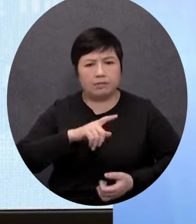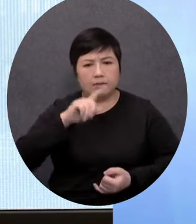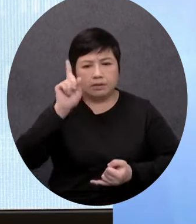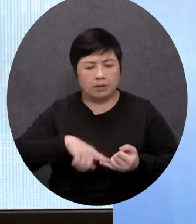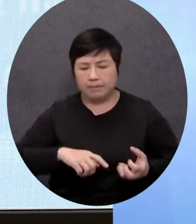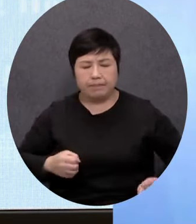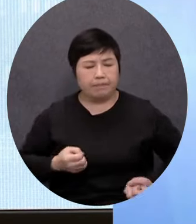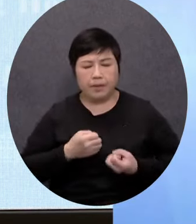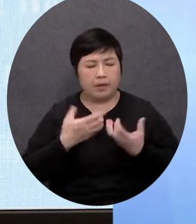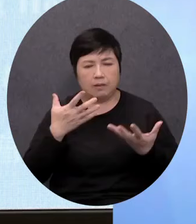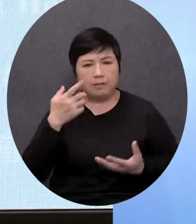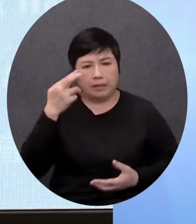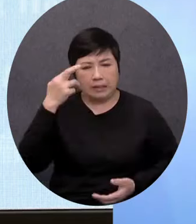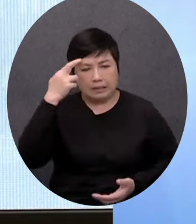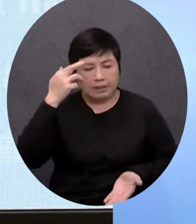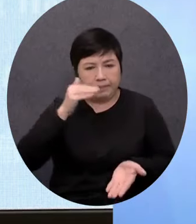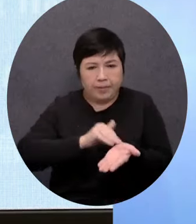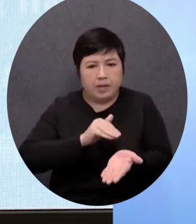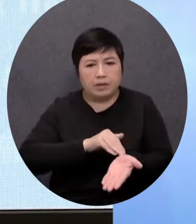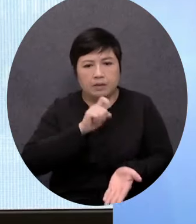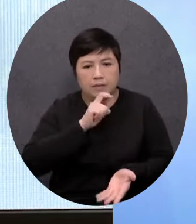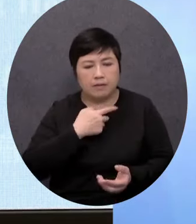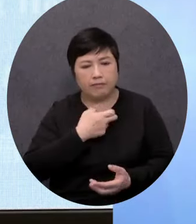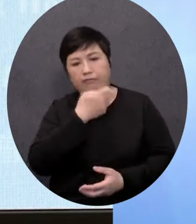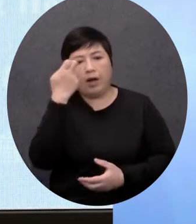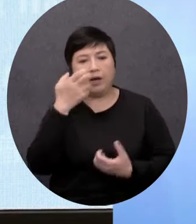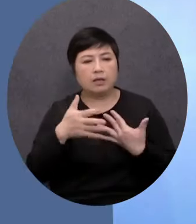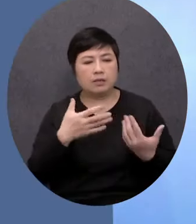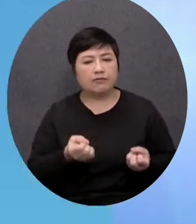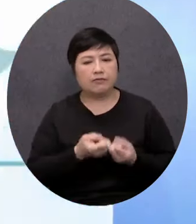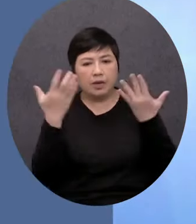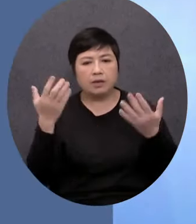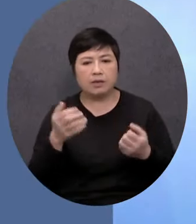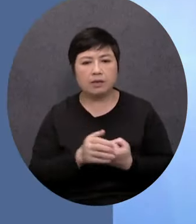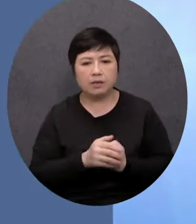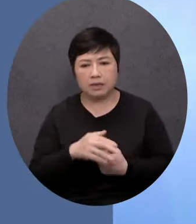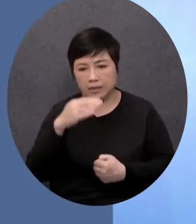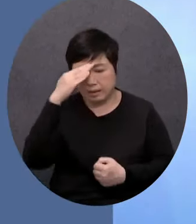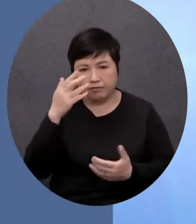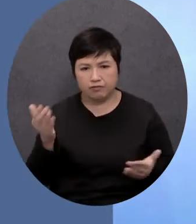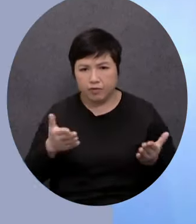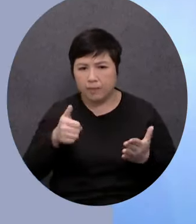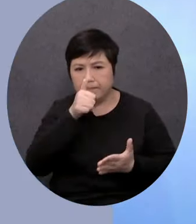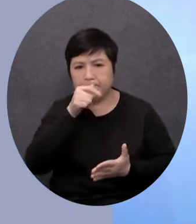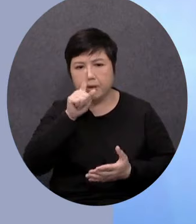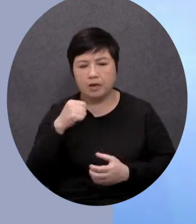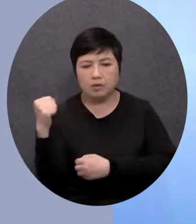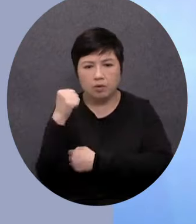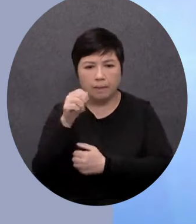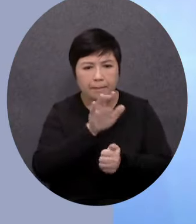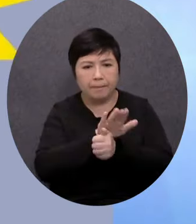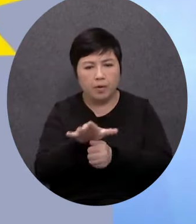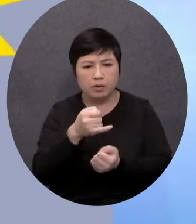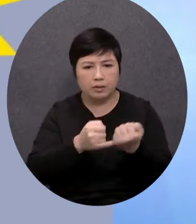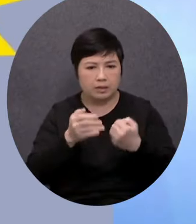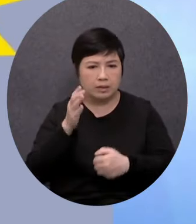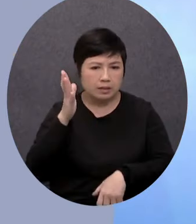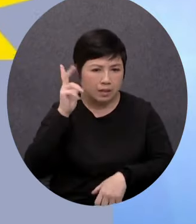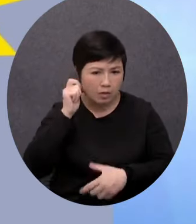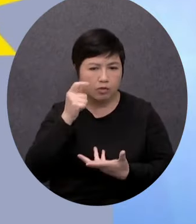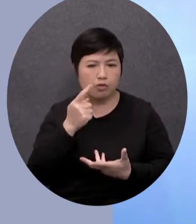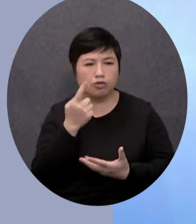爆煲啦，有情緒病，咁啊，因而揭發咗個事件。 警方呼籲家長必須盡力協助子女養成良好